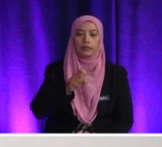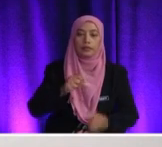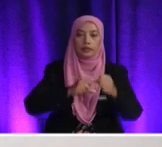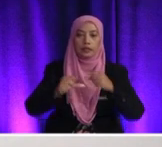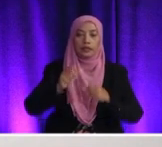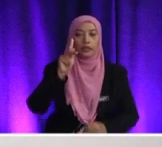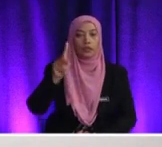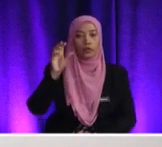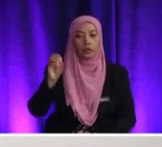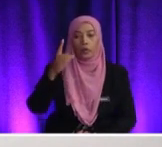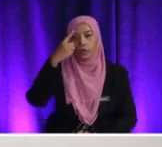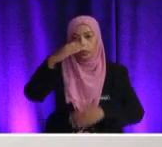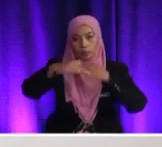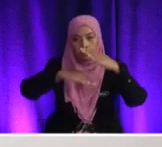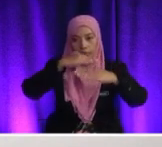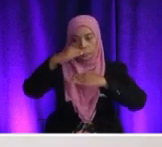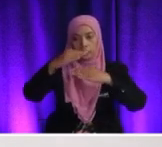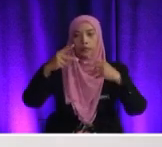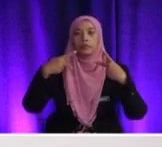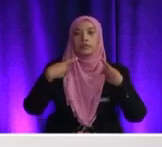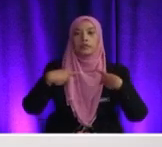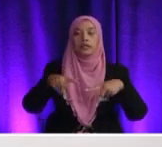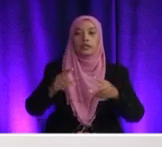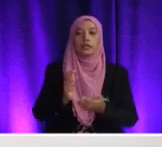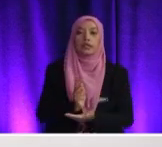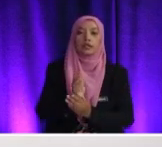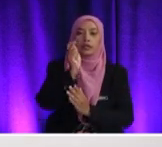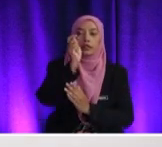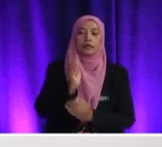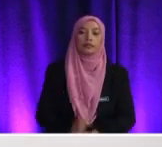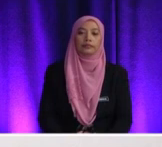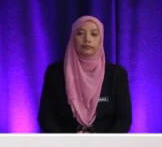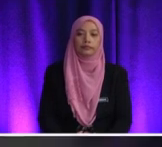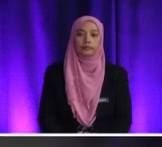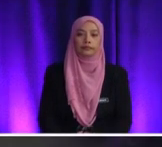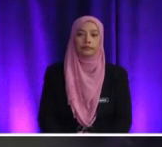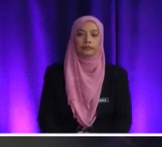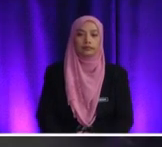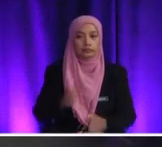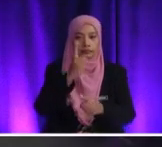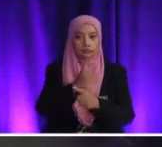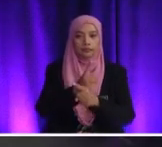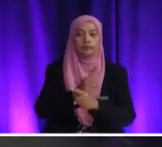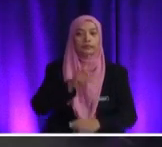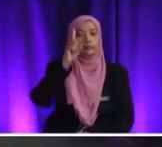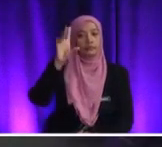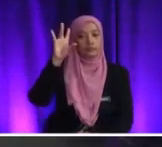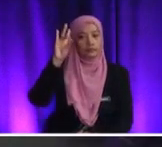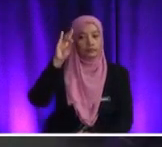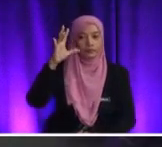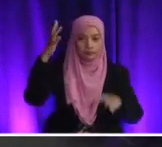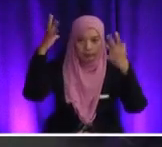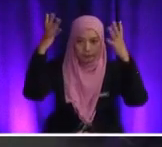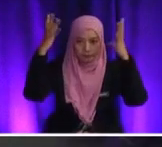untuk meningkatkan kembali pasaran yang tinggi yo yo teko Bagaimana dengan jawabannya Digo satu bintang satu